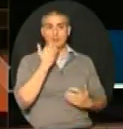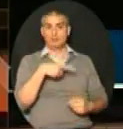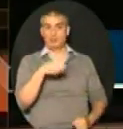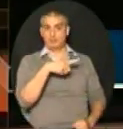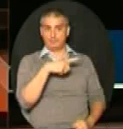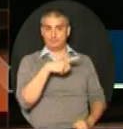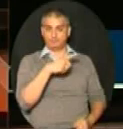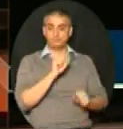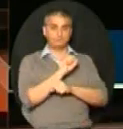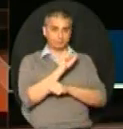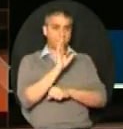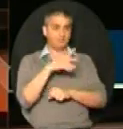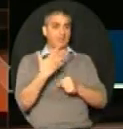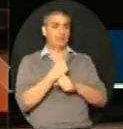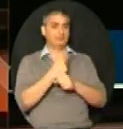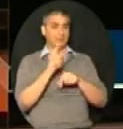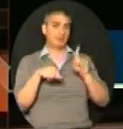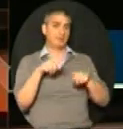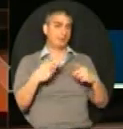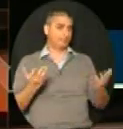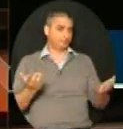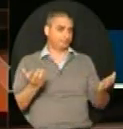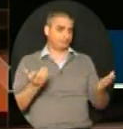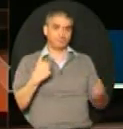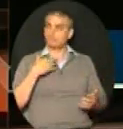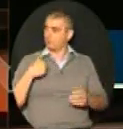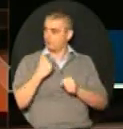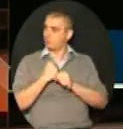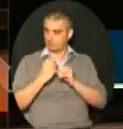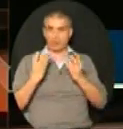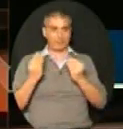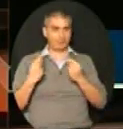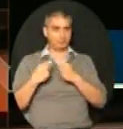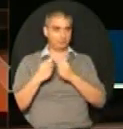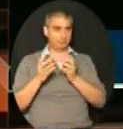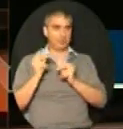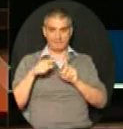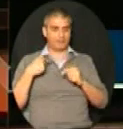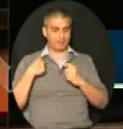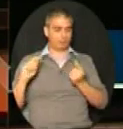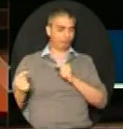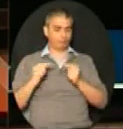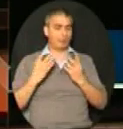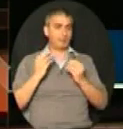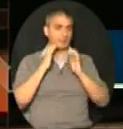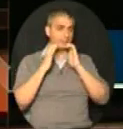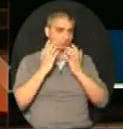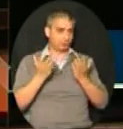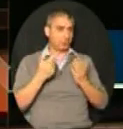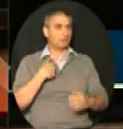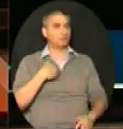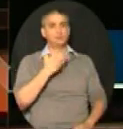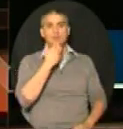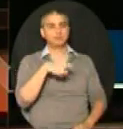לכם שמהאופוזיציה יש גם הישגים לעתים, ואנחנו גם עובדים הרבה מאוד ביחד, למרות שאנחנו מתקוטטים הרבה בתקשורת, אבל אני